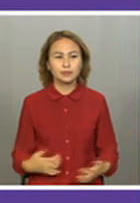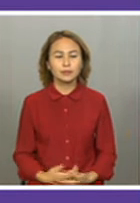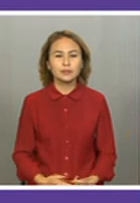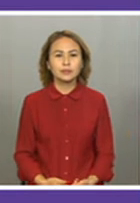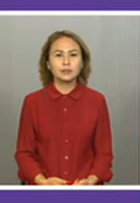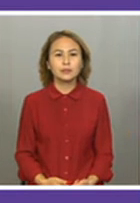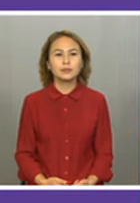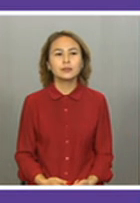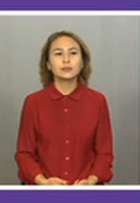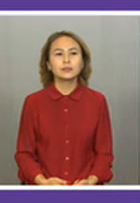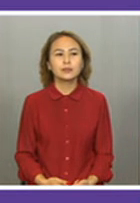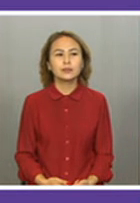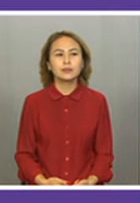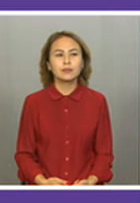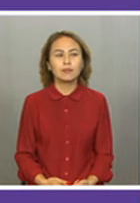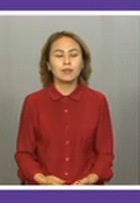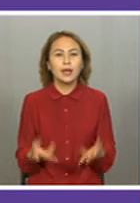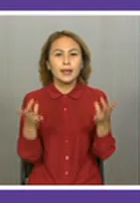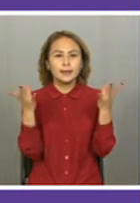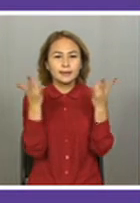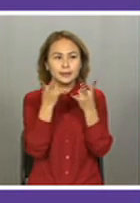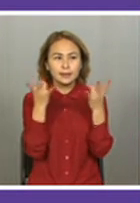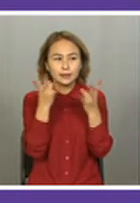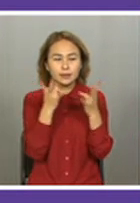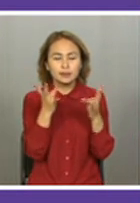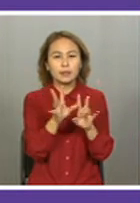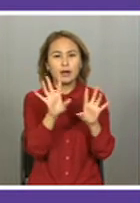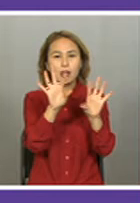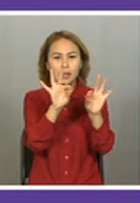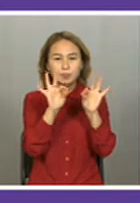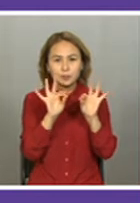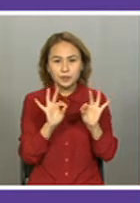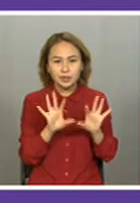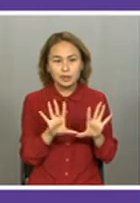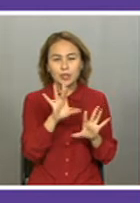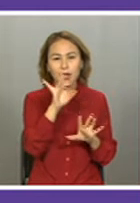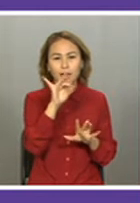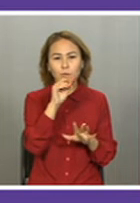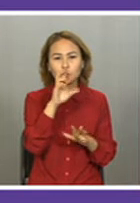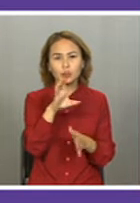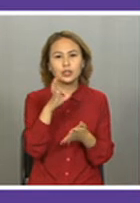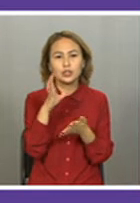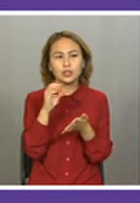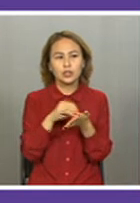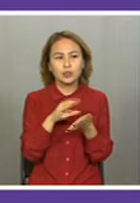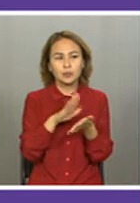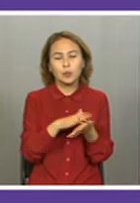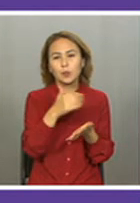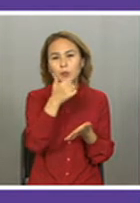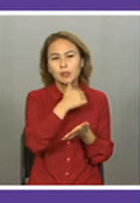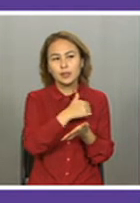атаймыз. Керекті әріптерді алып, ребустың шешуін табыңдар.